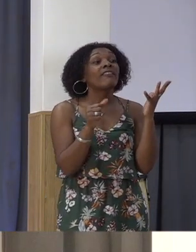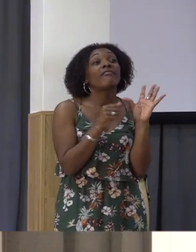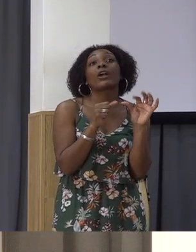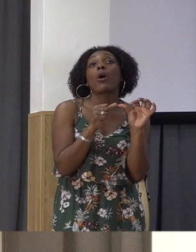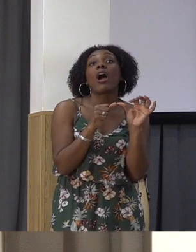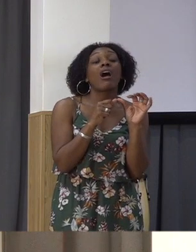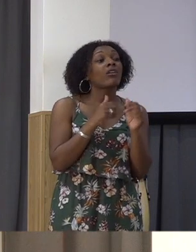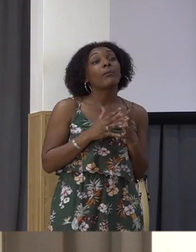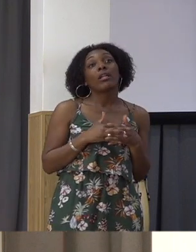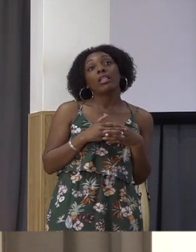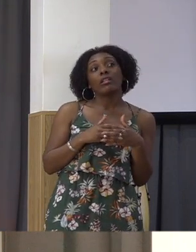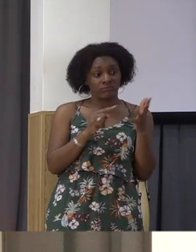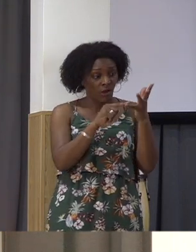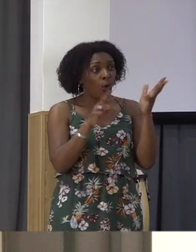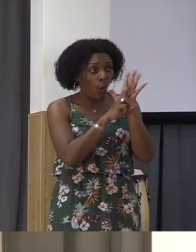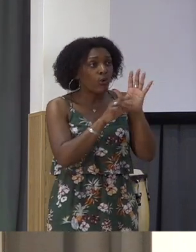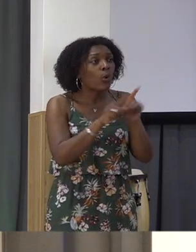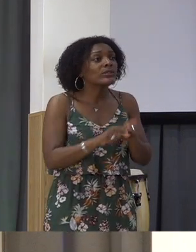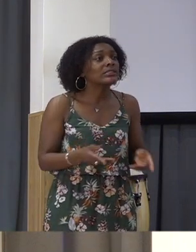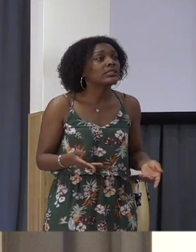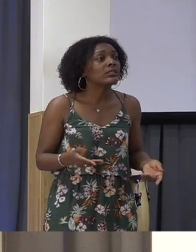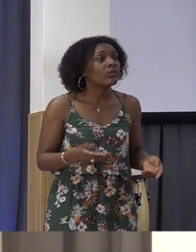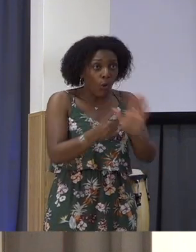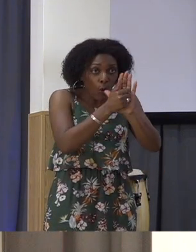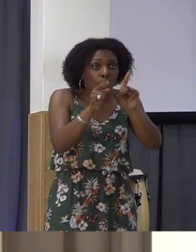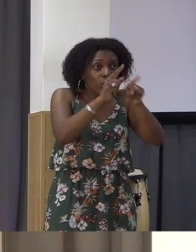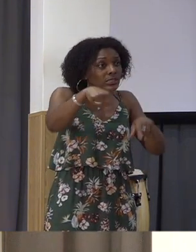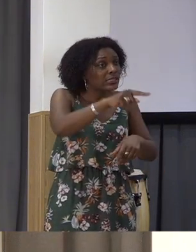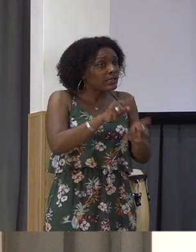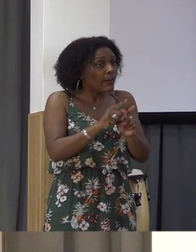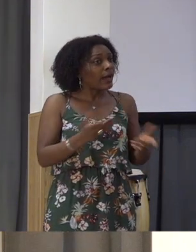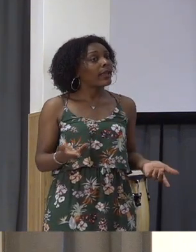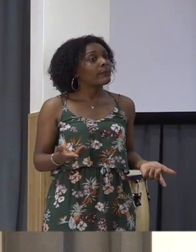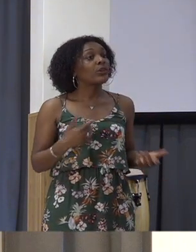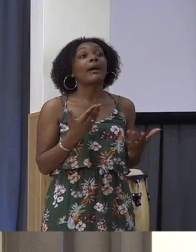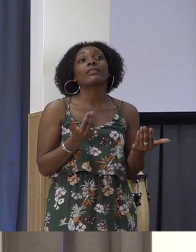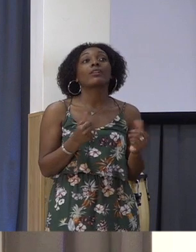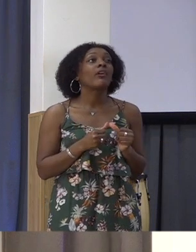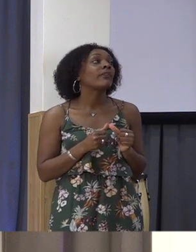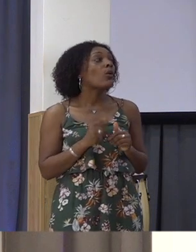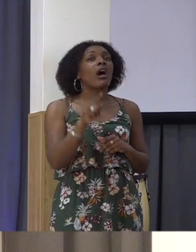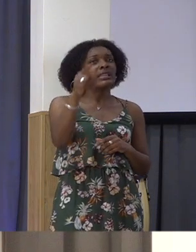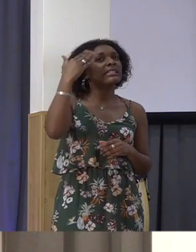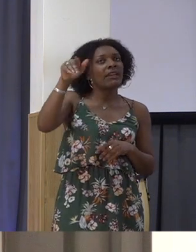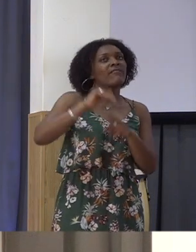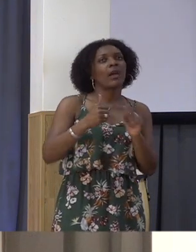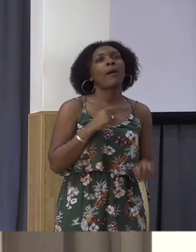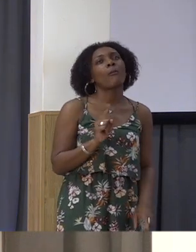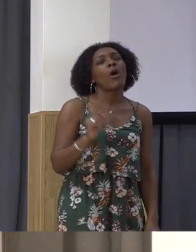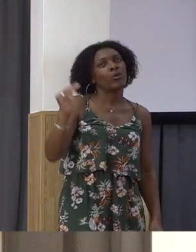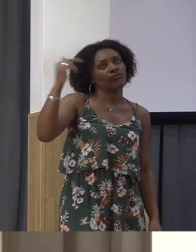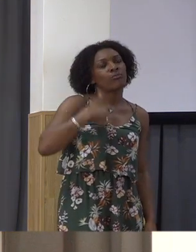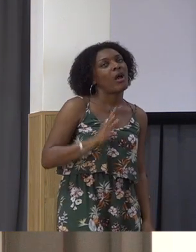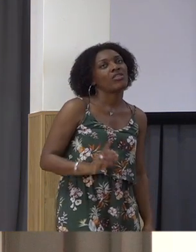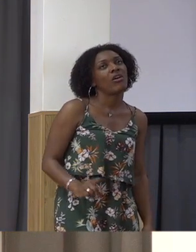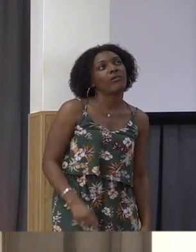Ce n'est pas possible. En tout cas, ce n'est pas de cette façon que Dieu a conçu le corps. Chaque membre a un rôle dans le